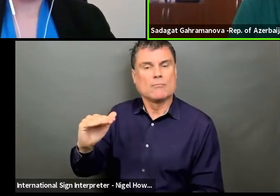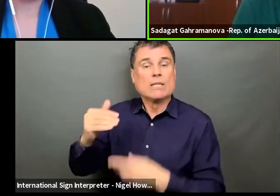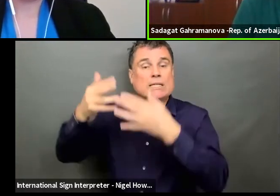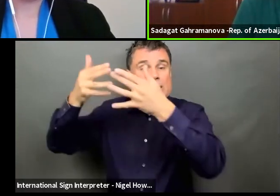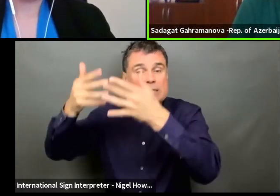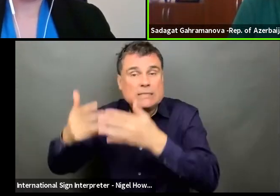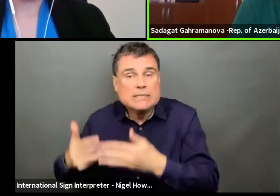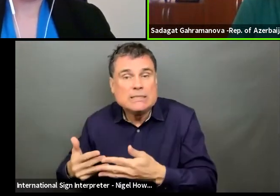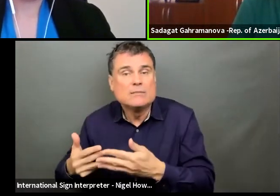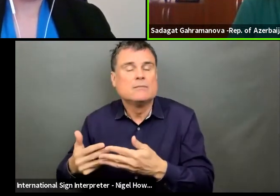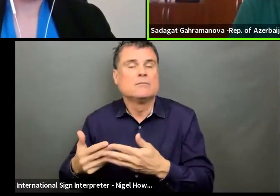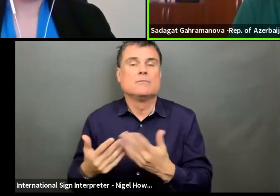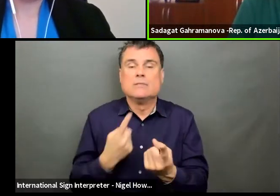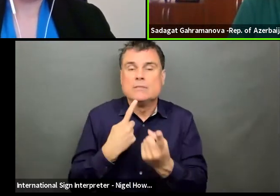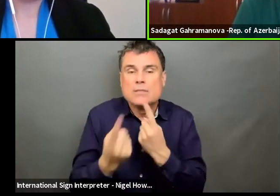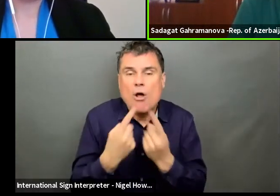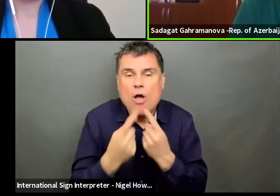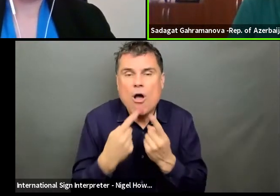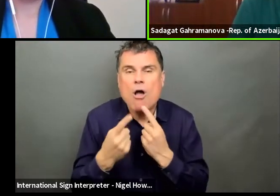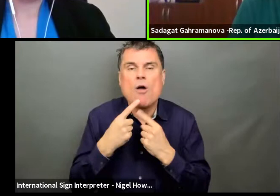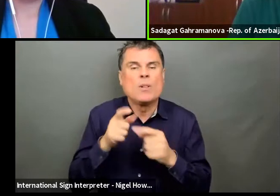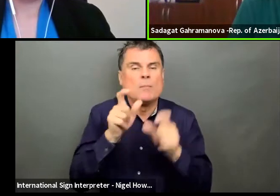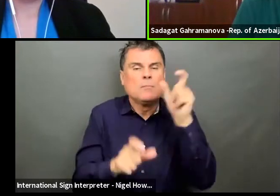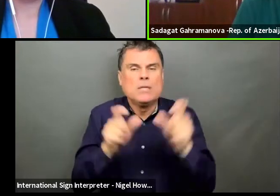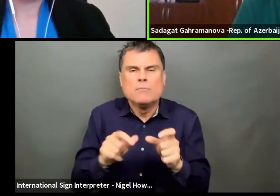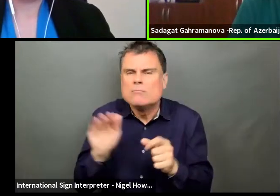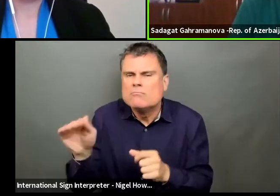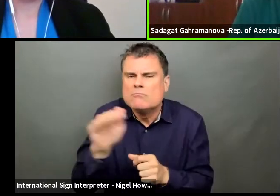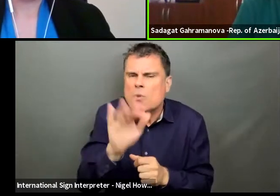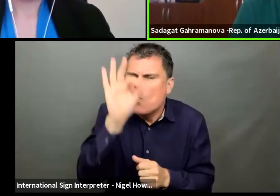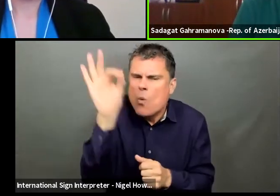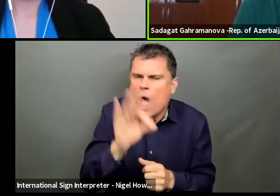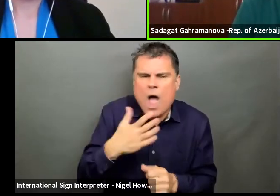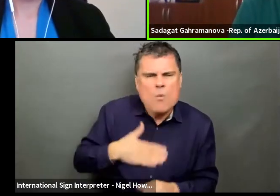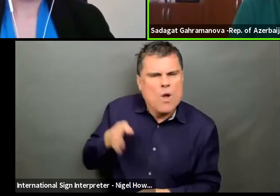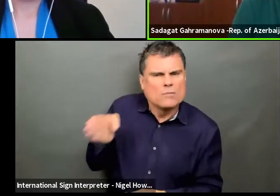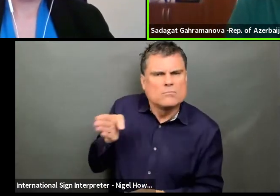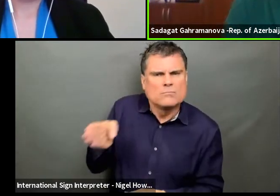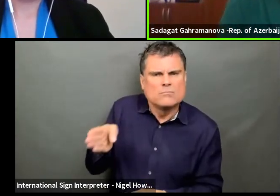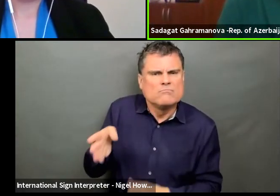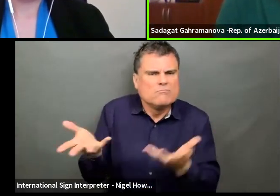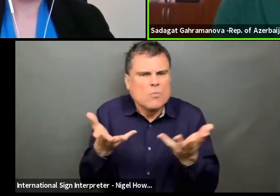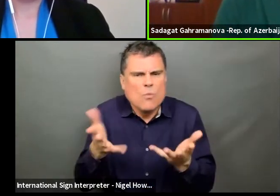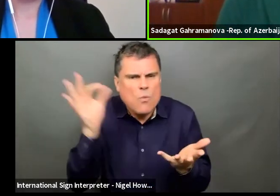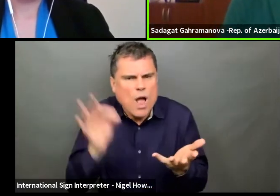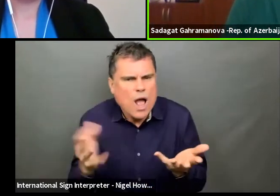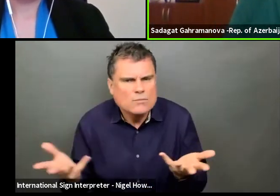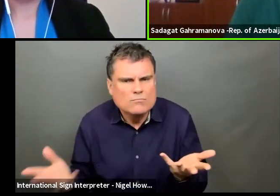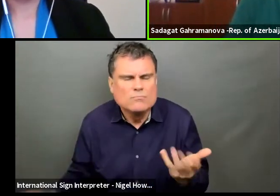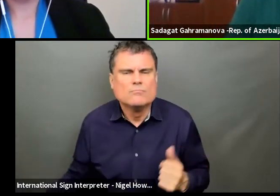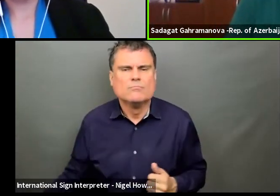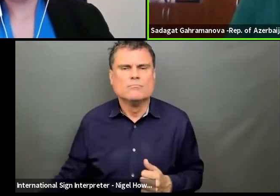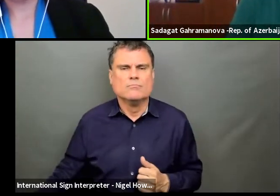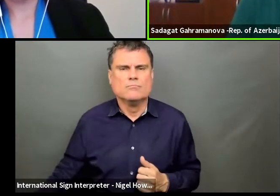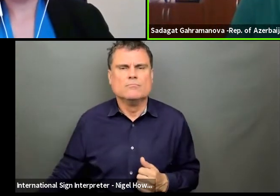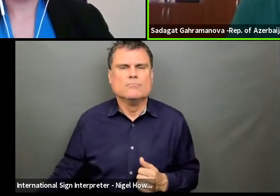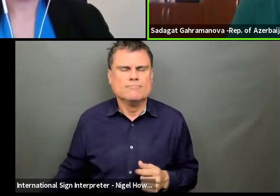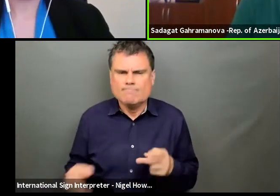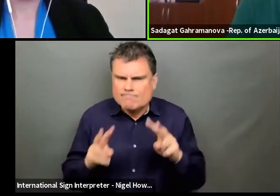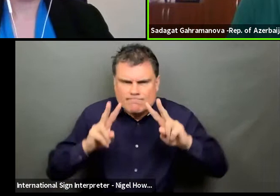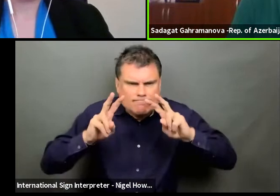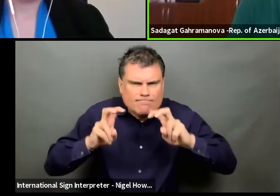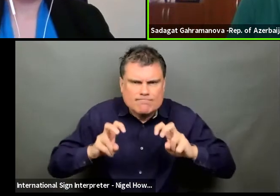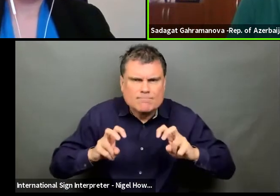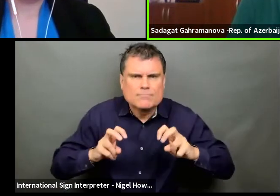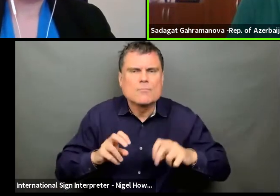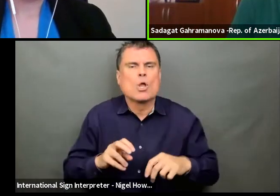также изучены причины, лежащие в основе этого явления. Оба исследования позволили разработать